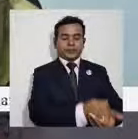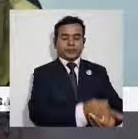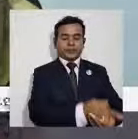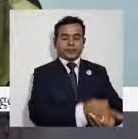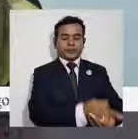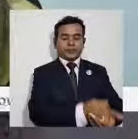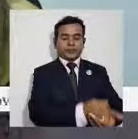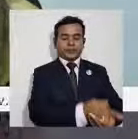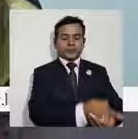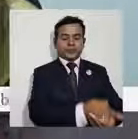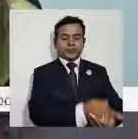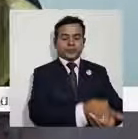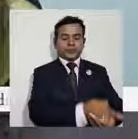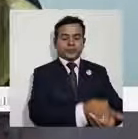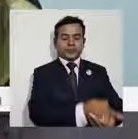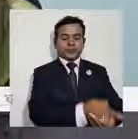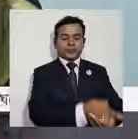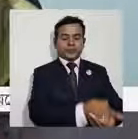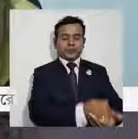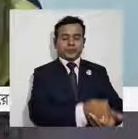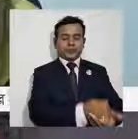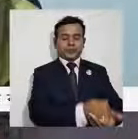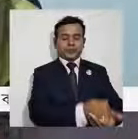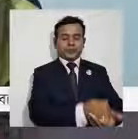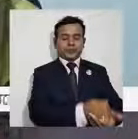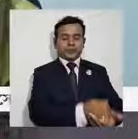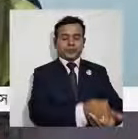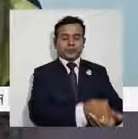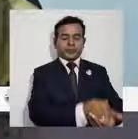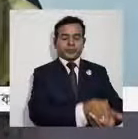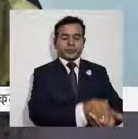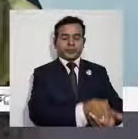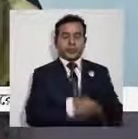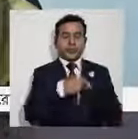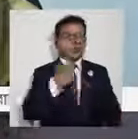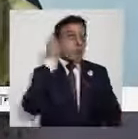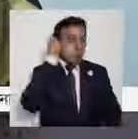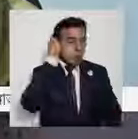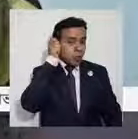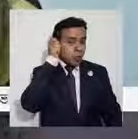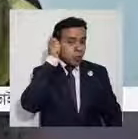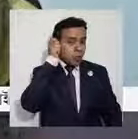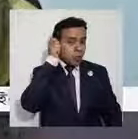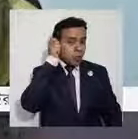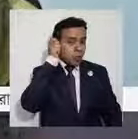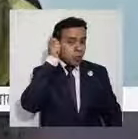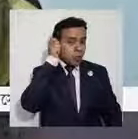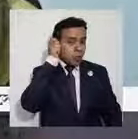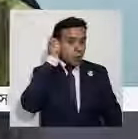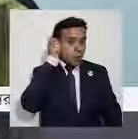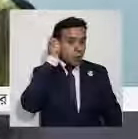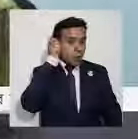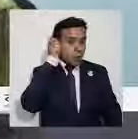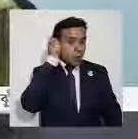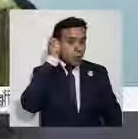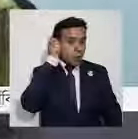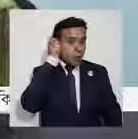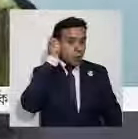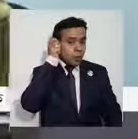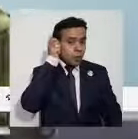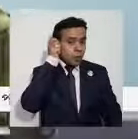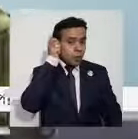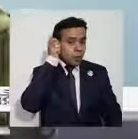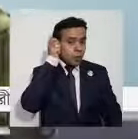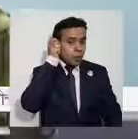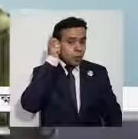আপনারা নিজেরা বুঝতে পারবেন। গত 24 ঘন্টায় বিমানবন্দর দিয়ে আমাদের কিছু যাত্রী এসেছে এবং সেই জন্য আমাদের স্ক্রিনিং